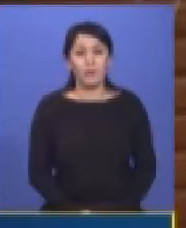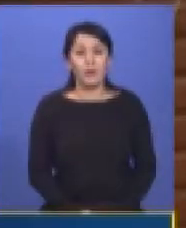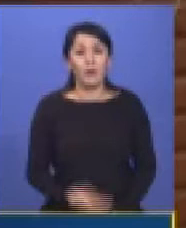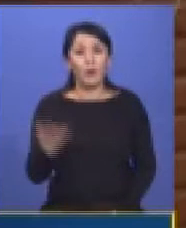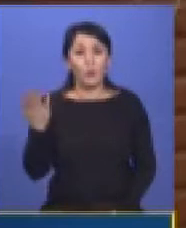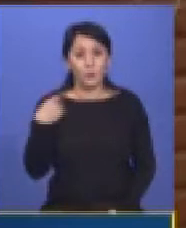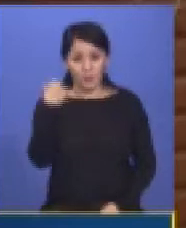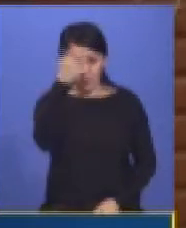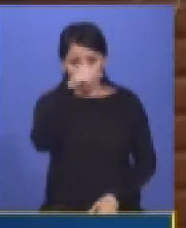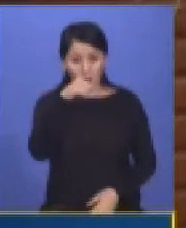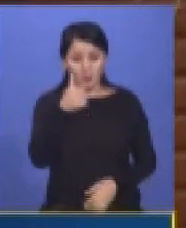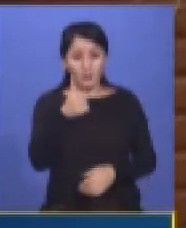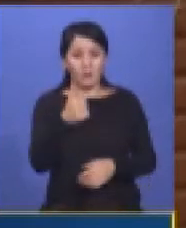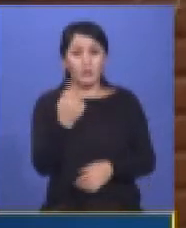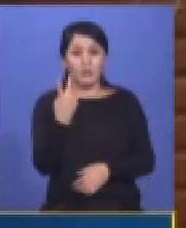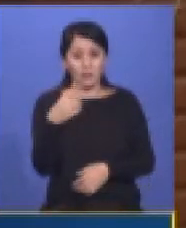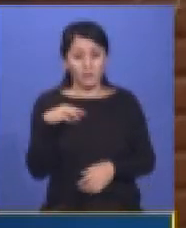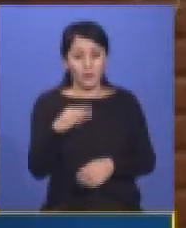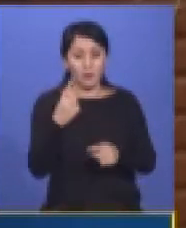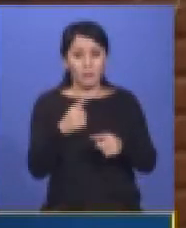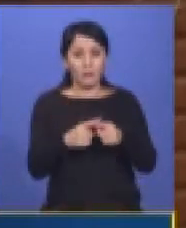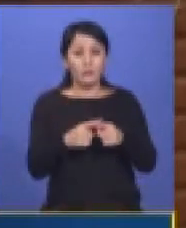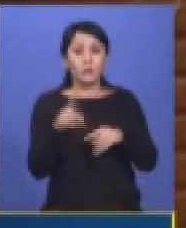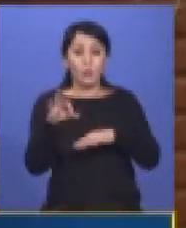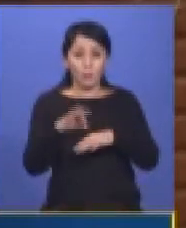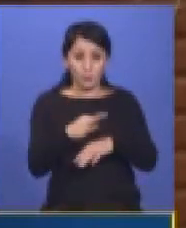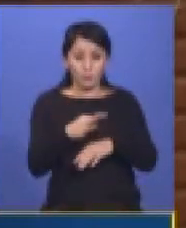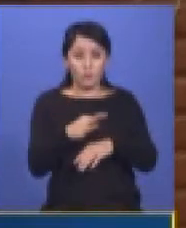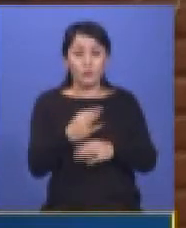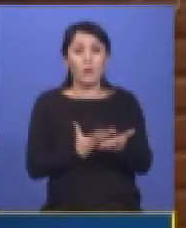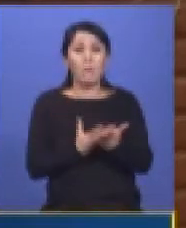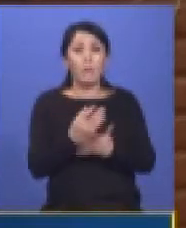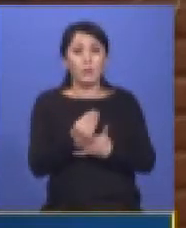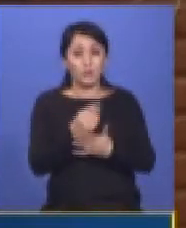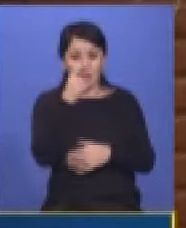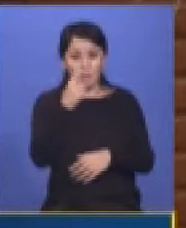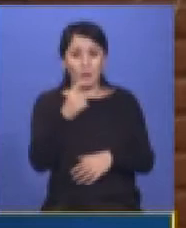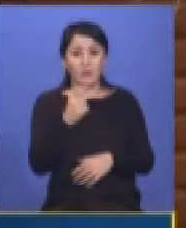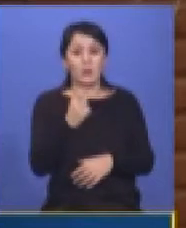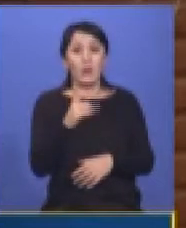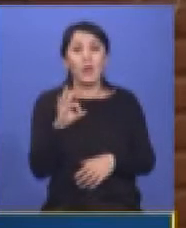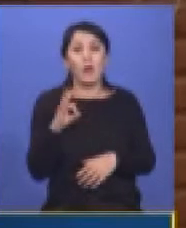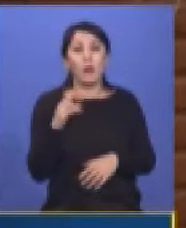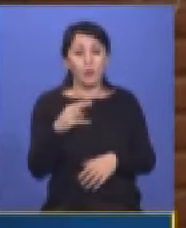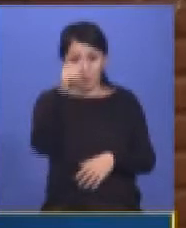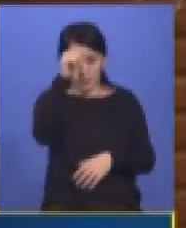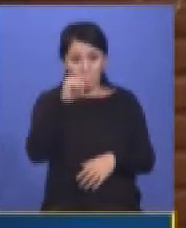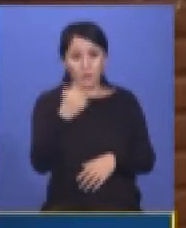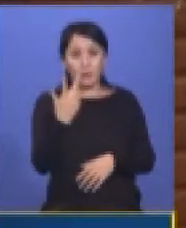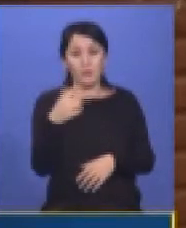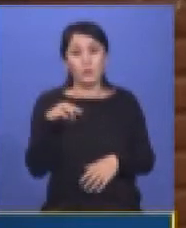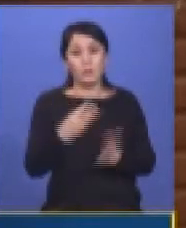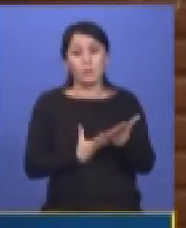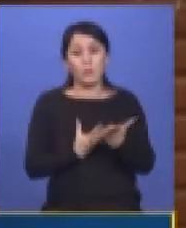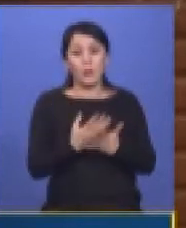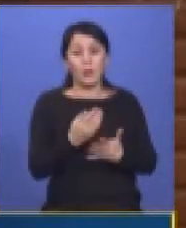Өткен айда түбіртек 2 мың теңгеге артық келді. Күйеуім екеуміз қандай шығындар үшін төлеп жатқанымызды түсінбедік. Енді қазан айы үшін 30 мыңнан аса теңге төлеу